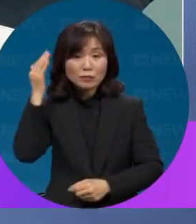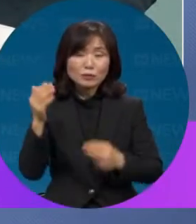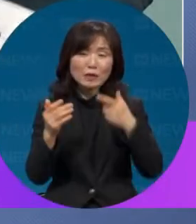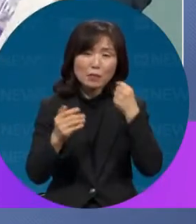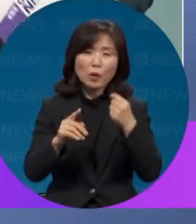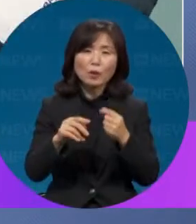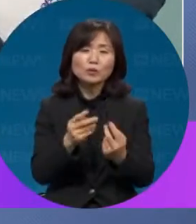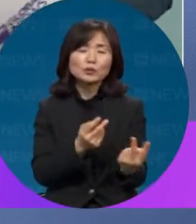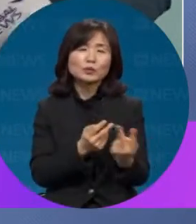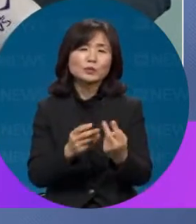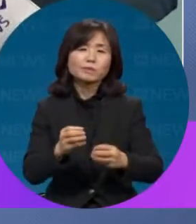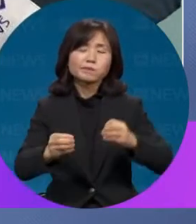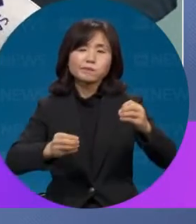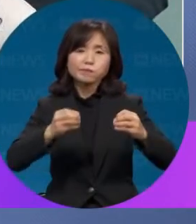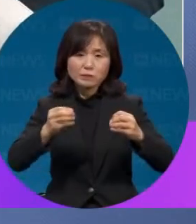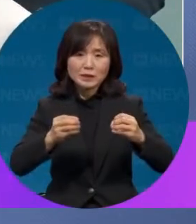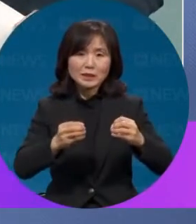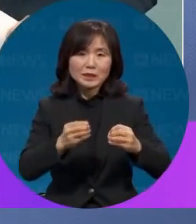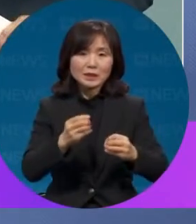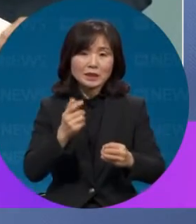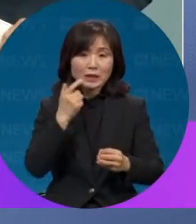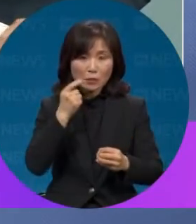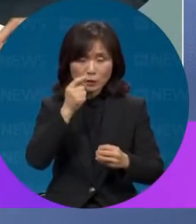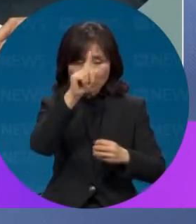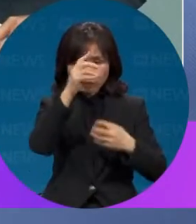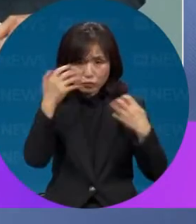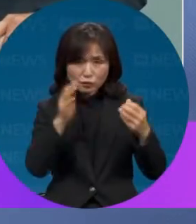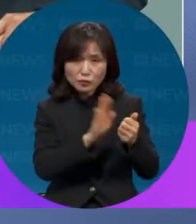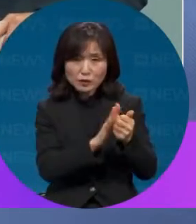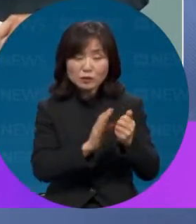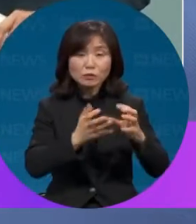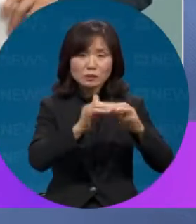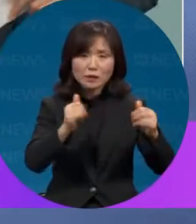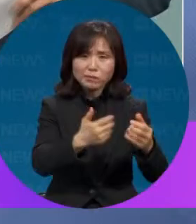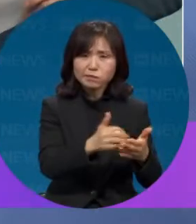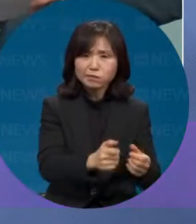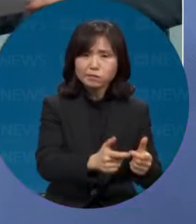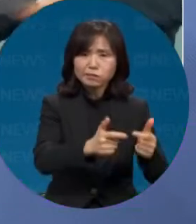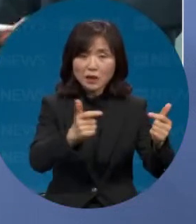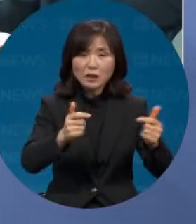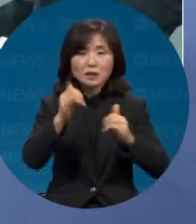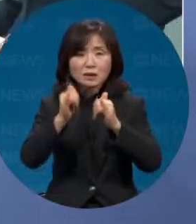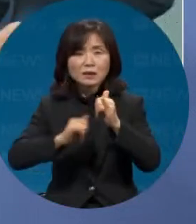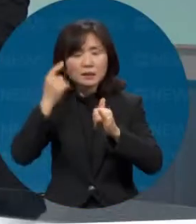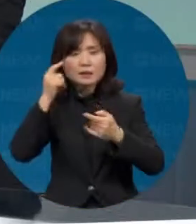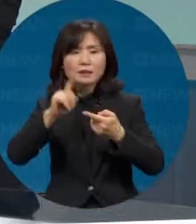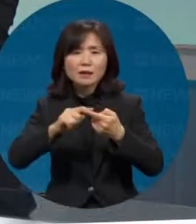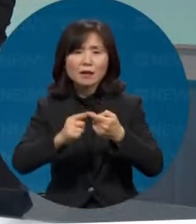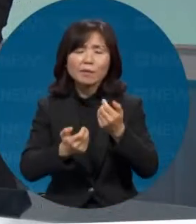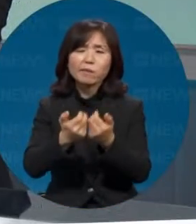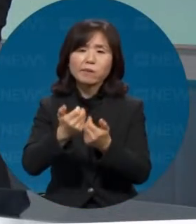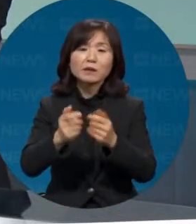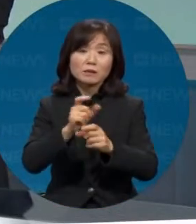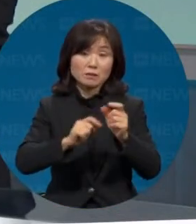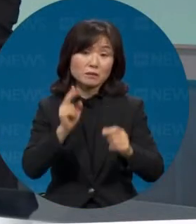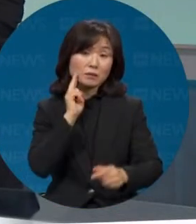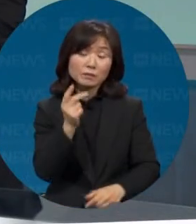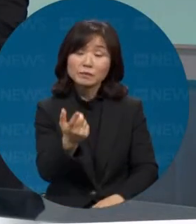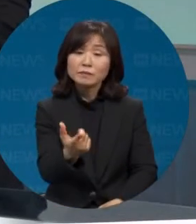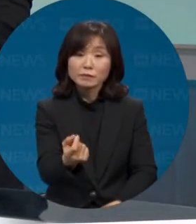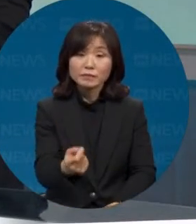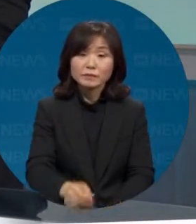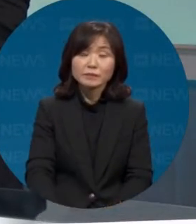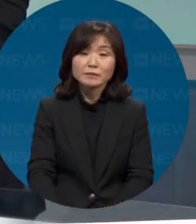일본 정부를 지지하는 국민들도 늘어가면서 역사인식에 대한 두 나라 사이에 갈등의 골은 더 깊어지고 있습니다